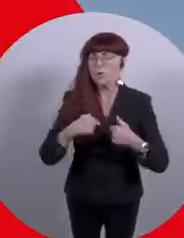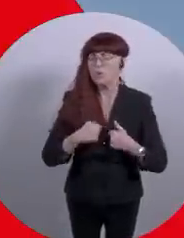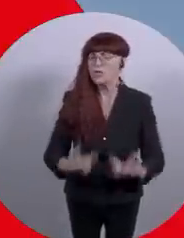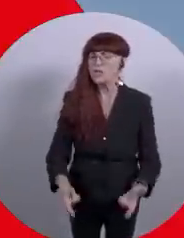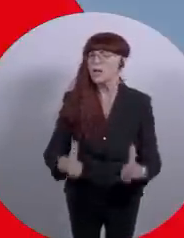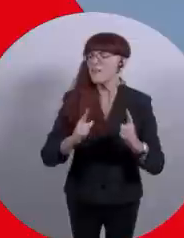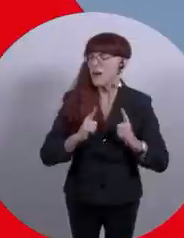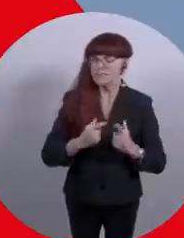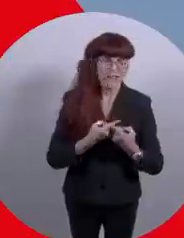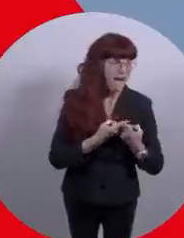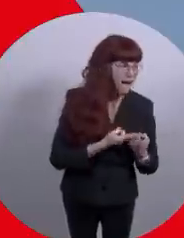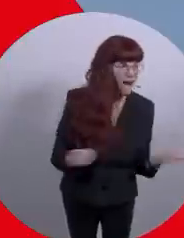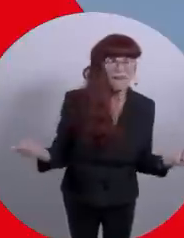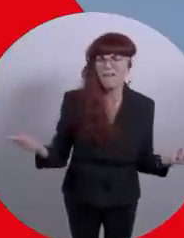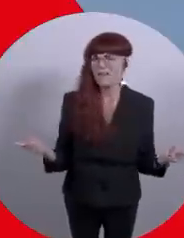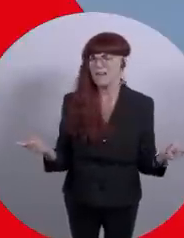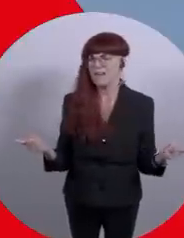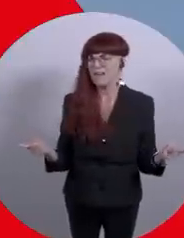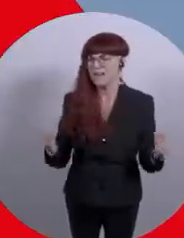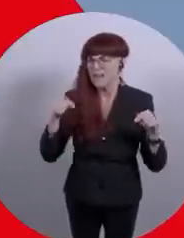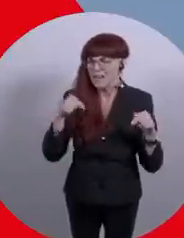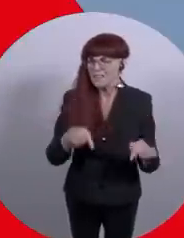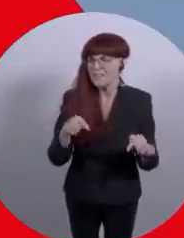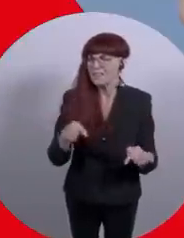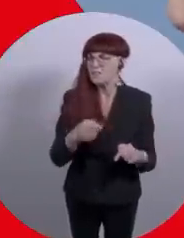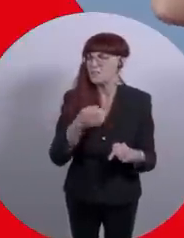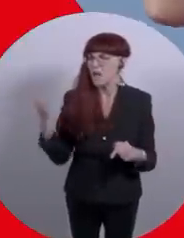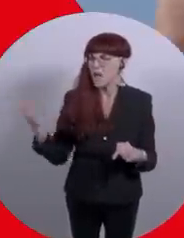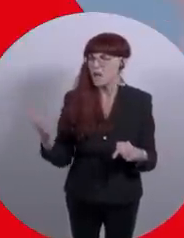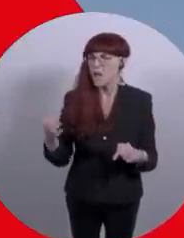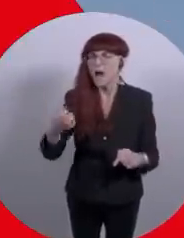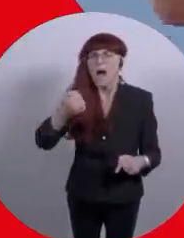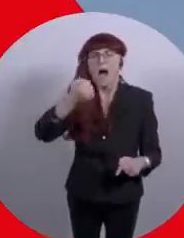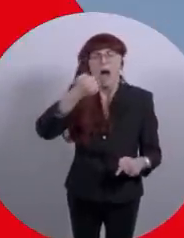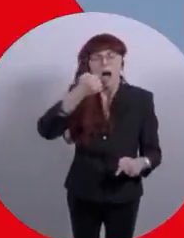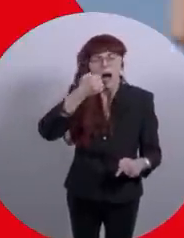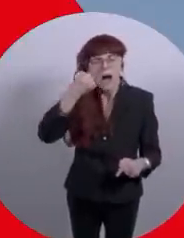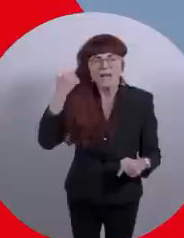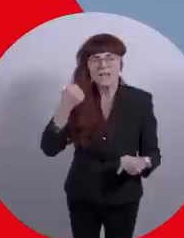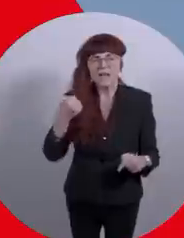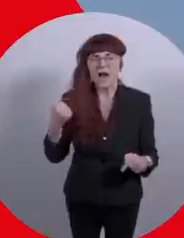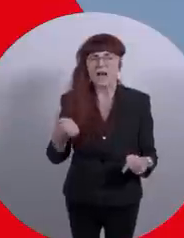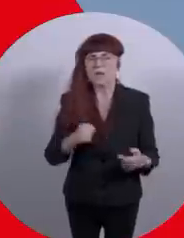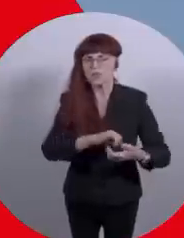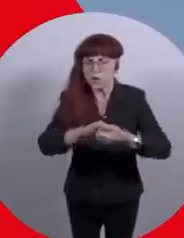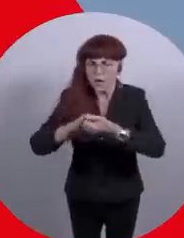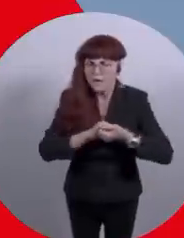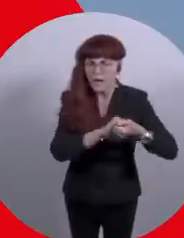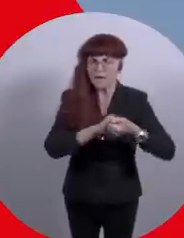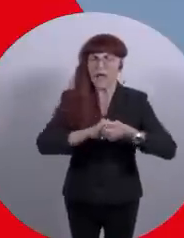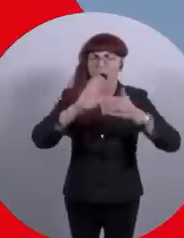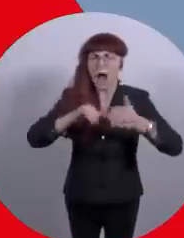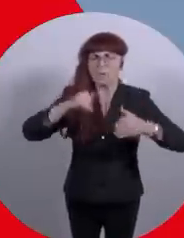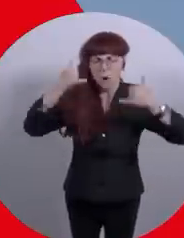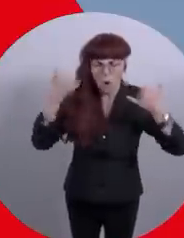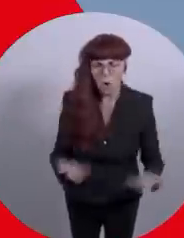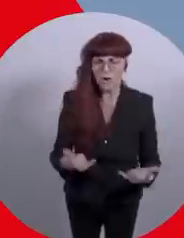allen von uns dass mir diesen Tag ist diese radikale Solidarität gemeinsam leben Leben genossen